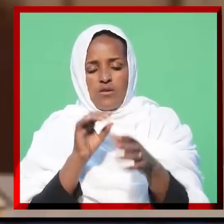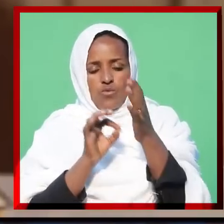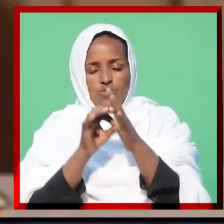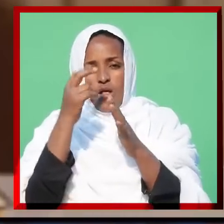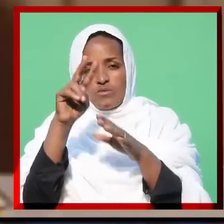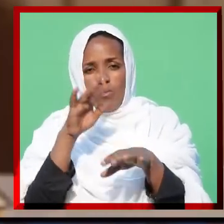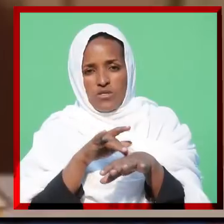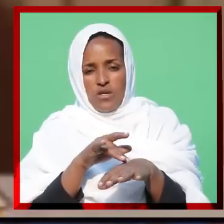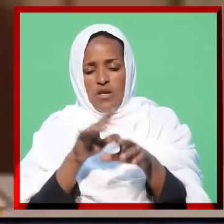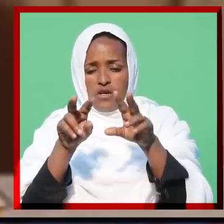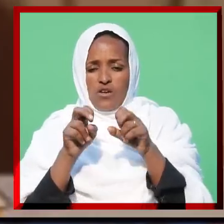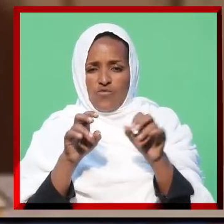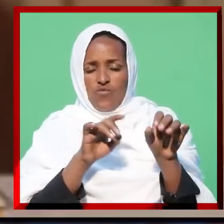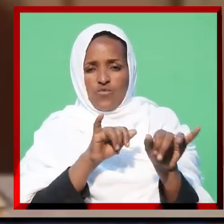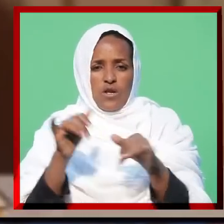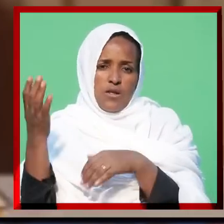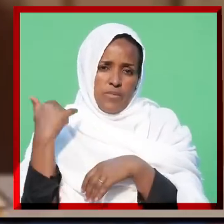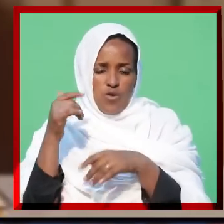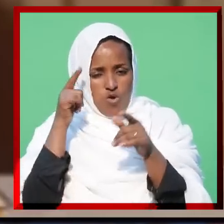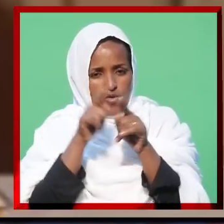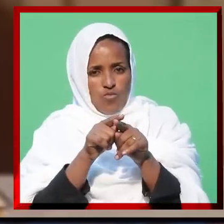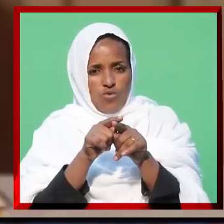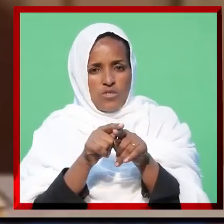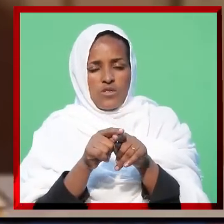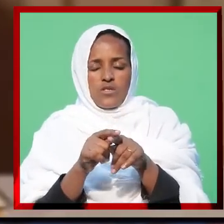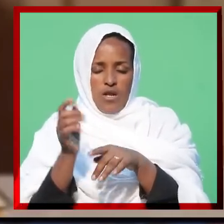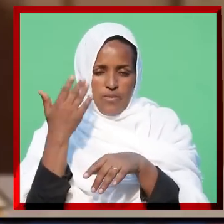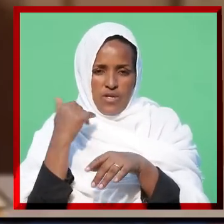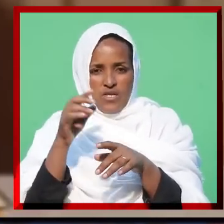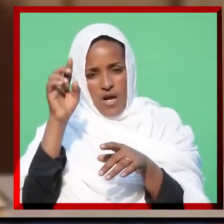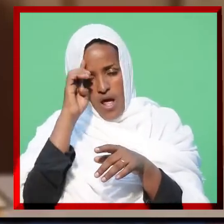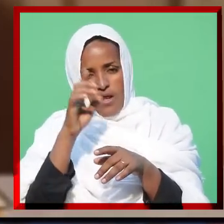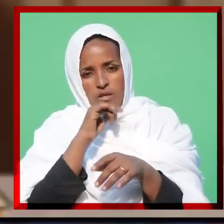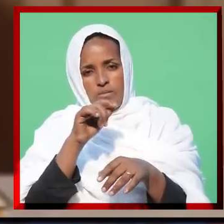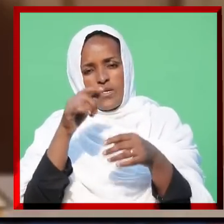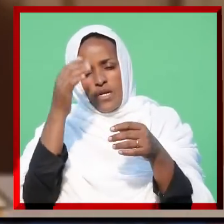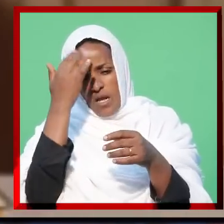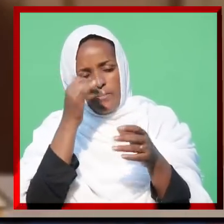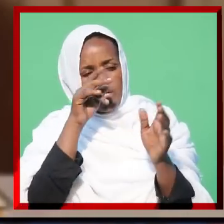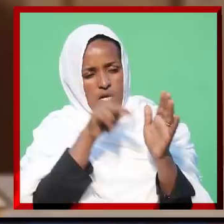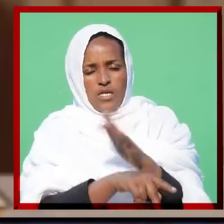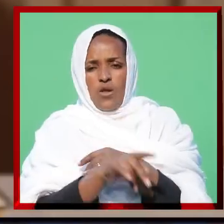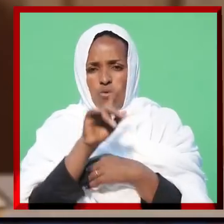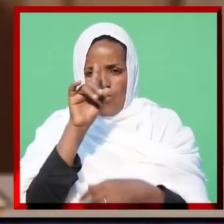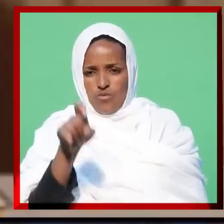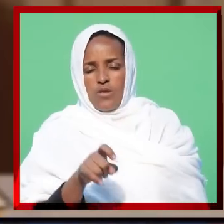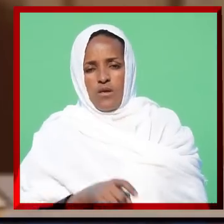كقدر أسرار تلاي ككفون دنا برا واندو من من دقدلا عندك عيل عيدلهم سلام من قدلاو